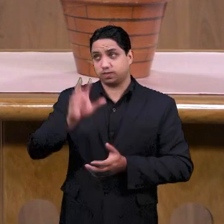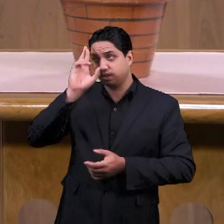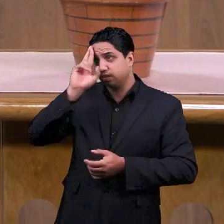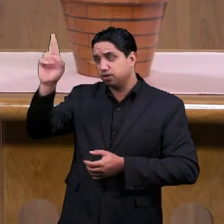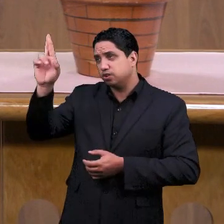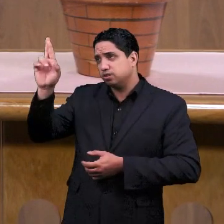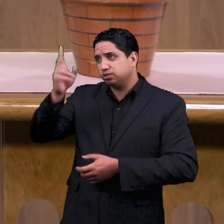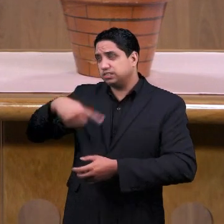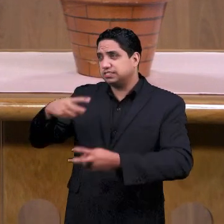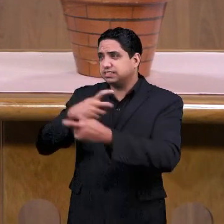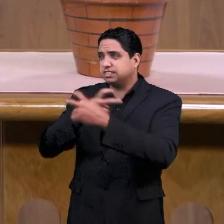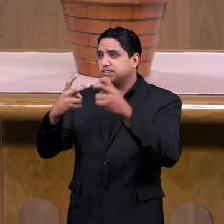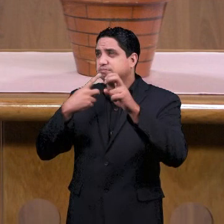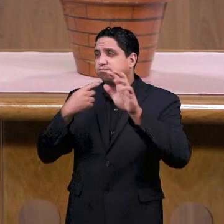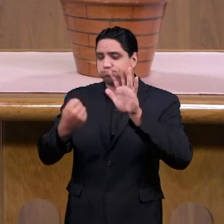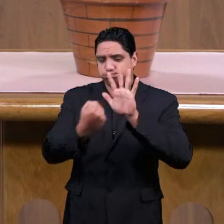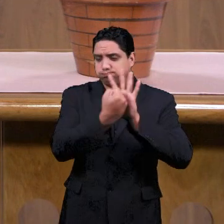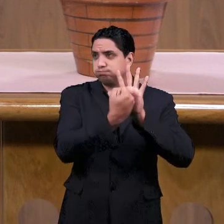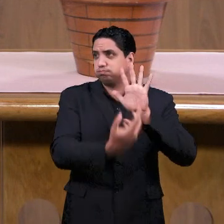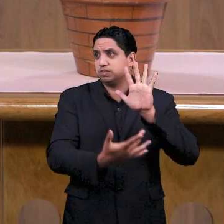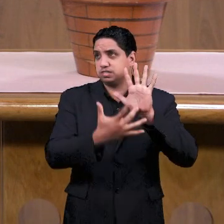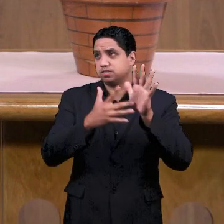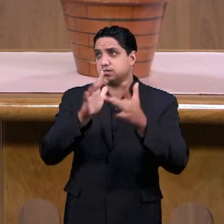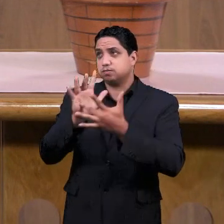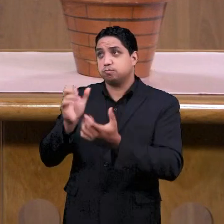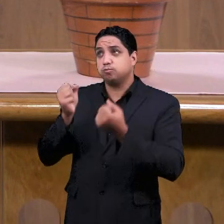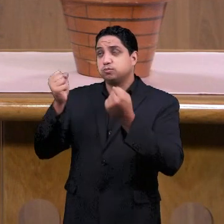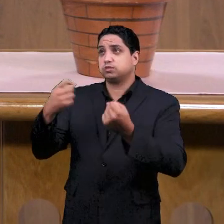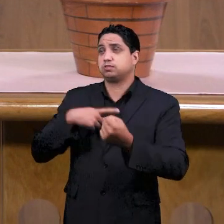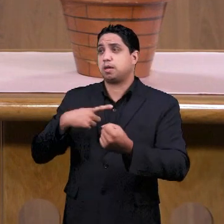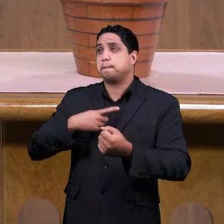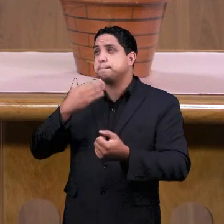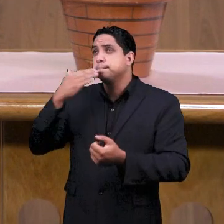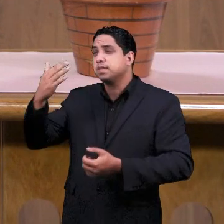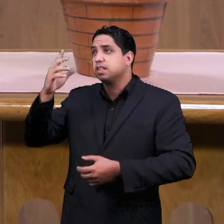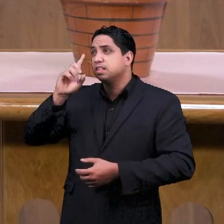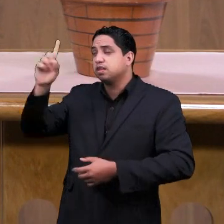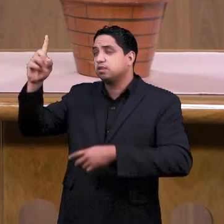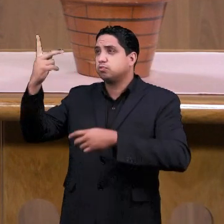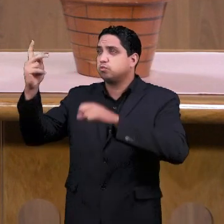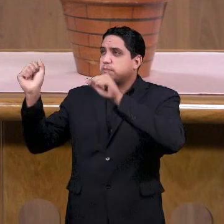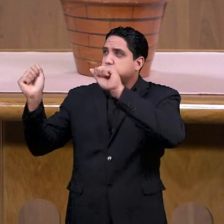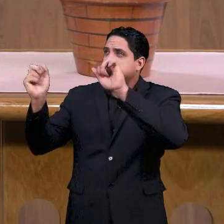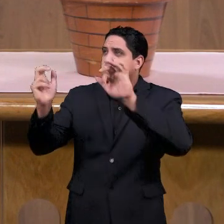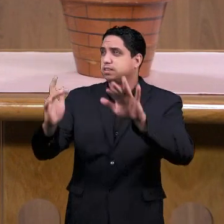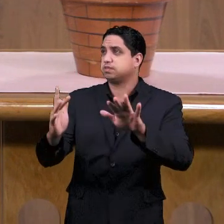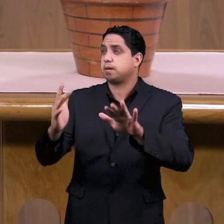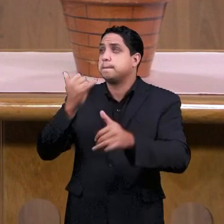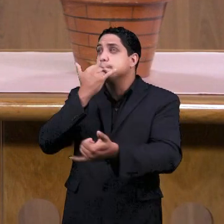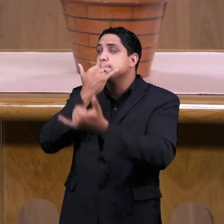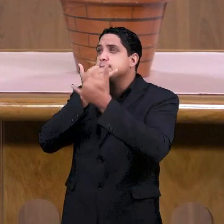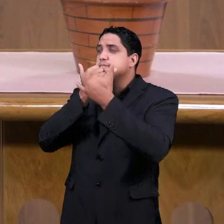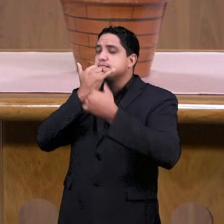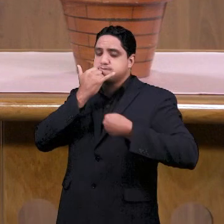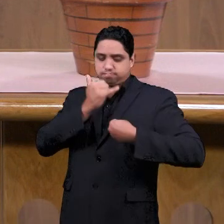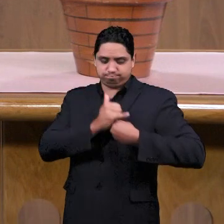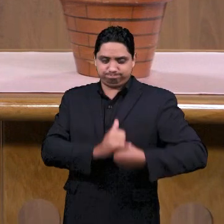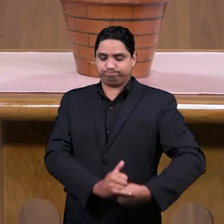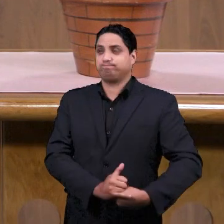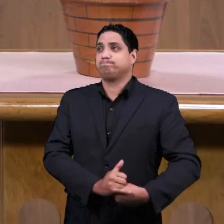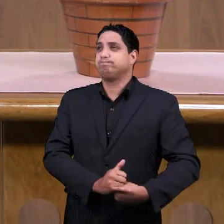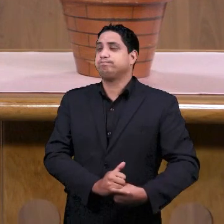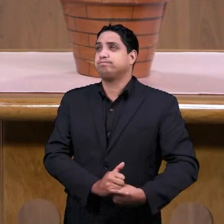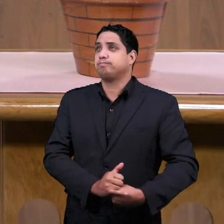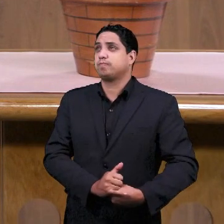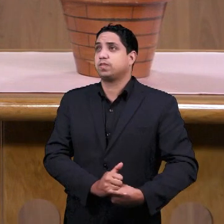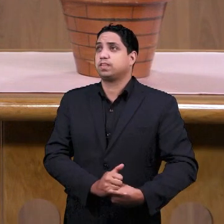Господь, мы взываем о силе крови Иисуса. Мы просим благословения Твое, прощение